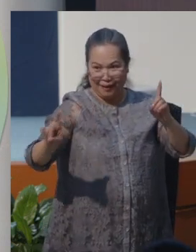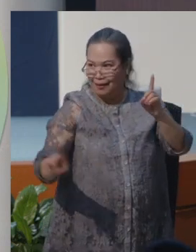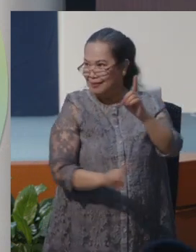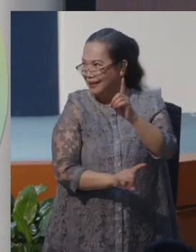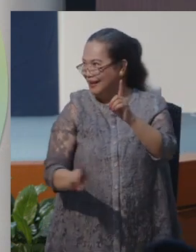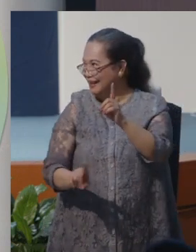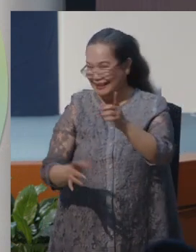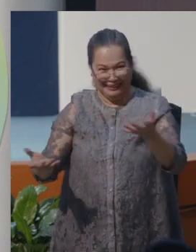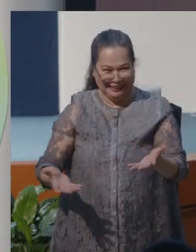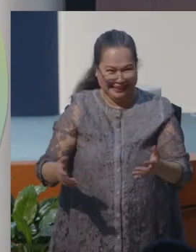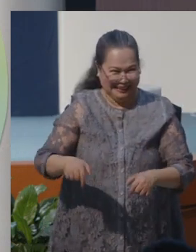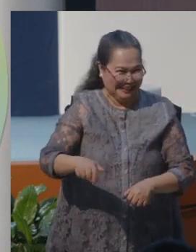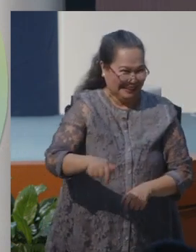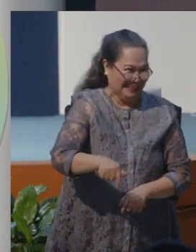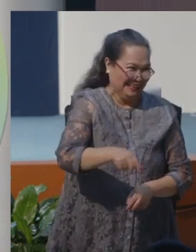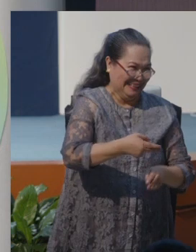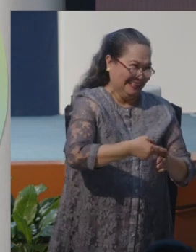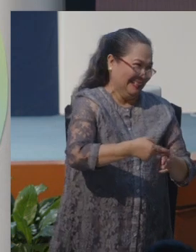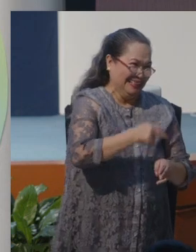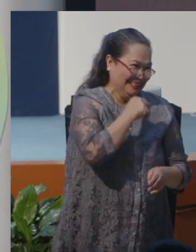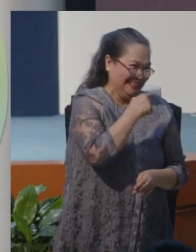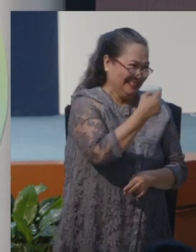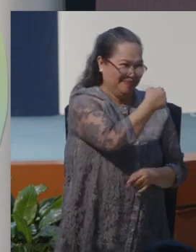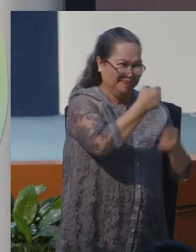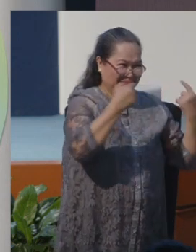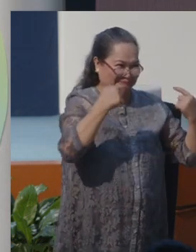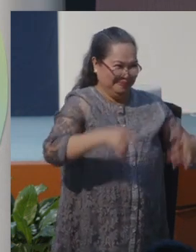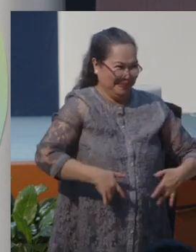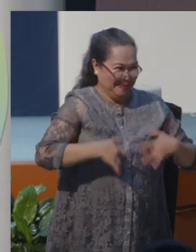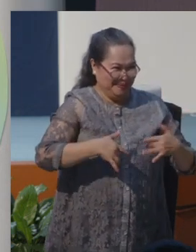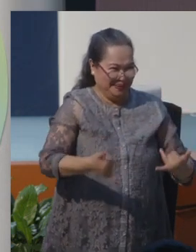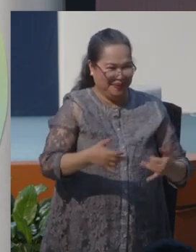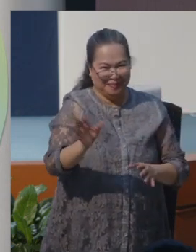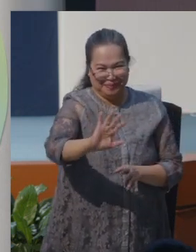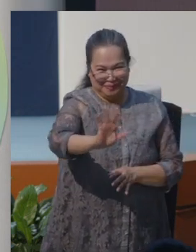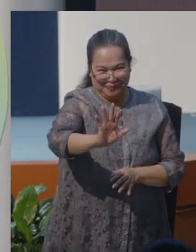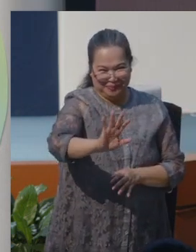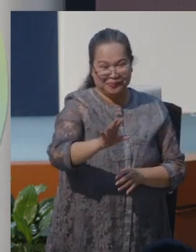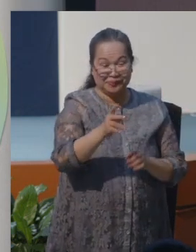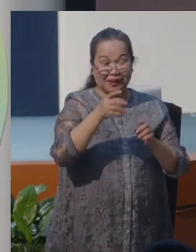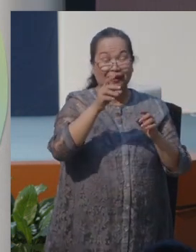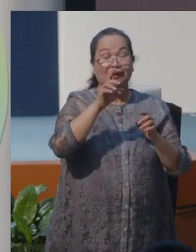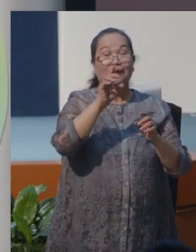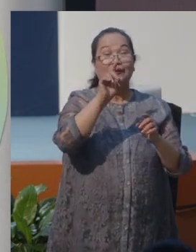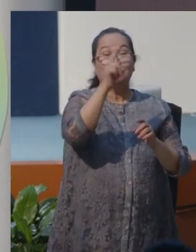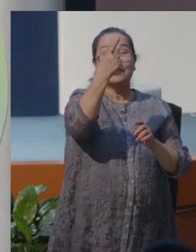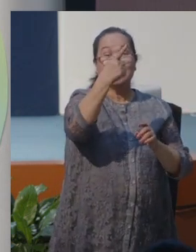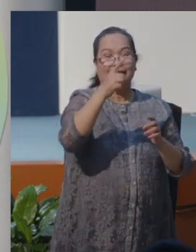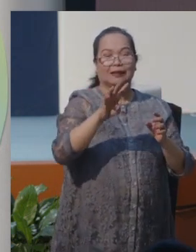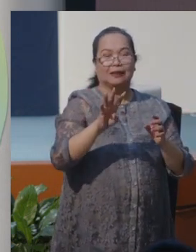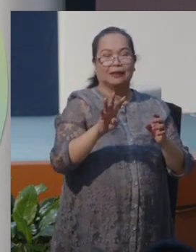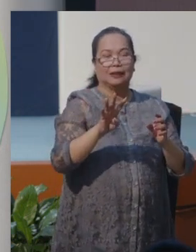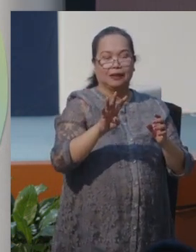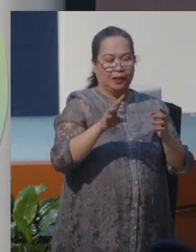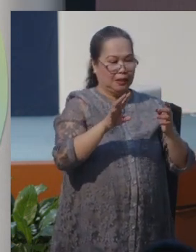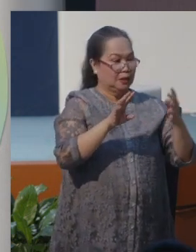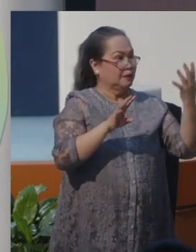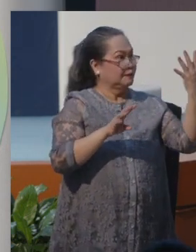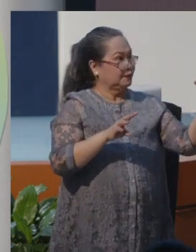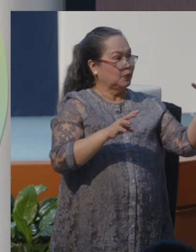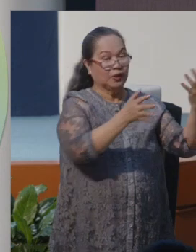dito. Hindi po ito yung Philip na yon, no? Isa siya sa mga unang disciples. Sa